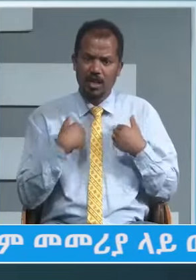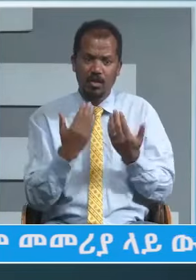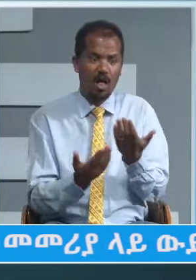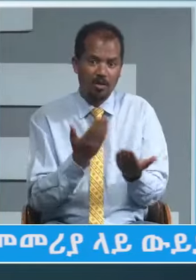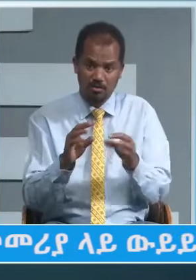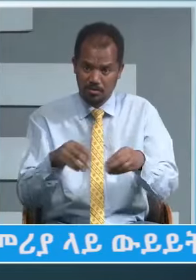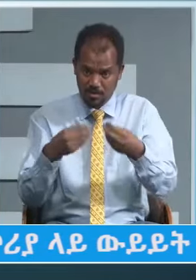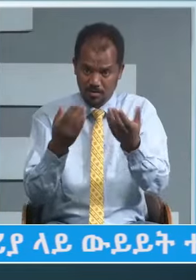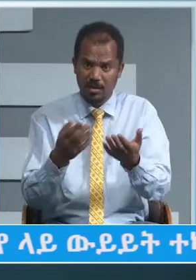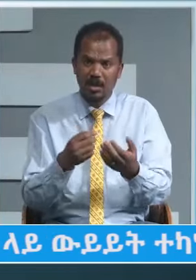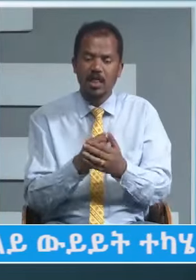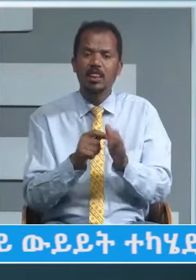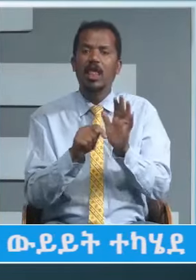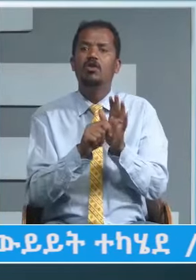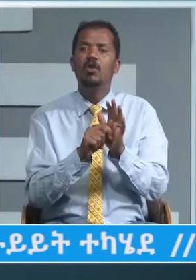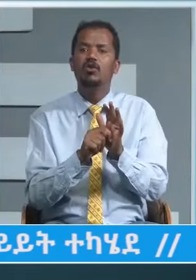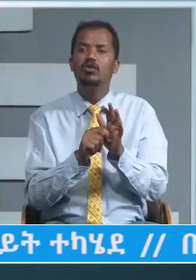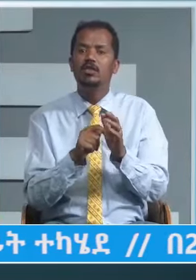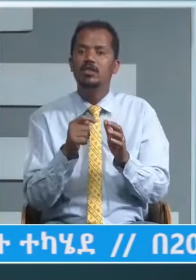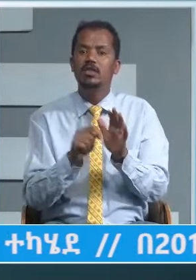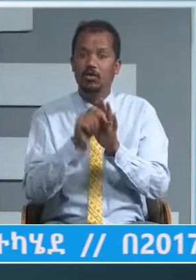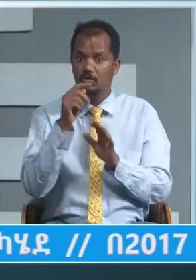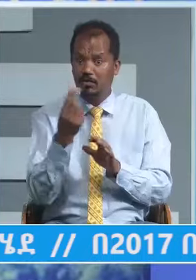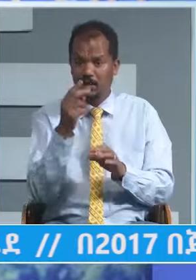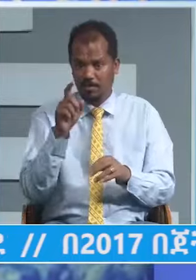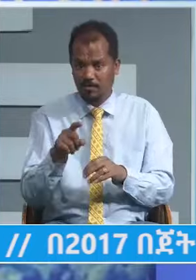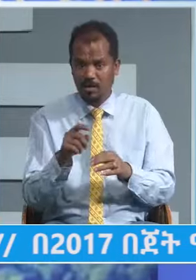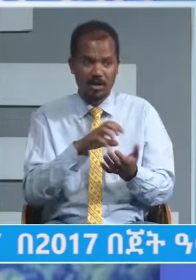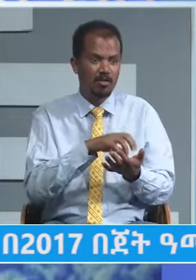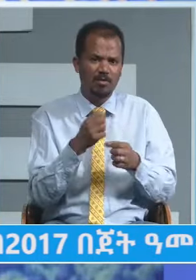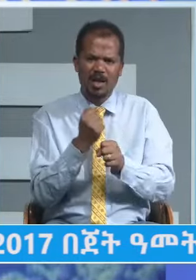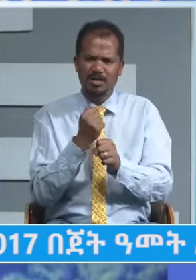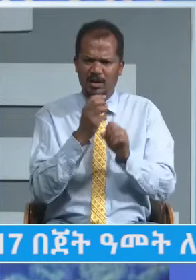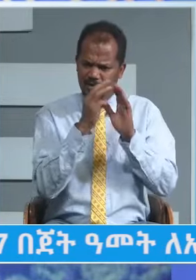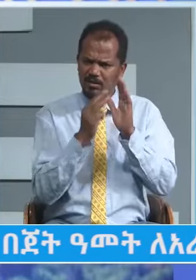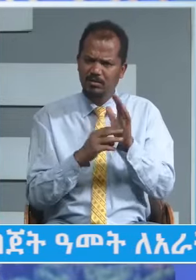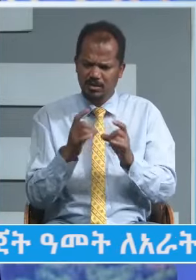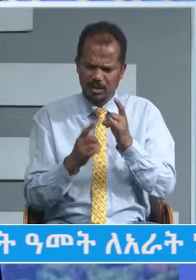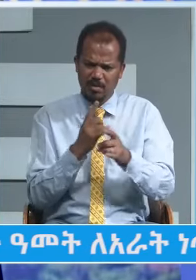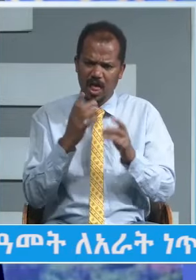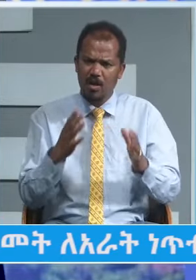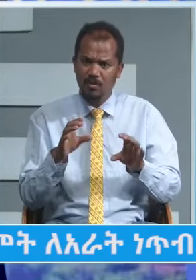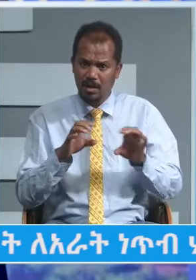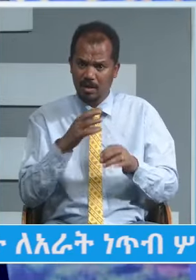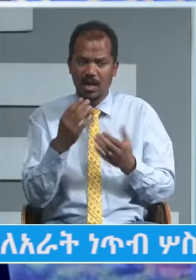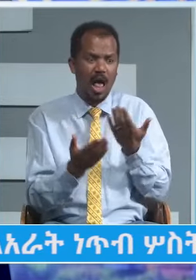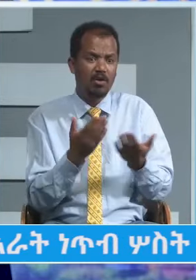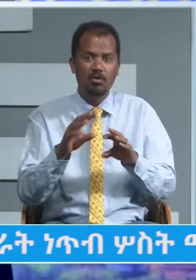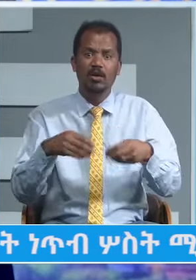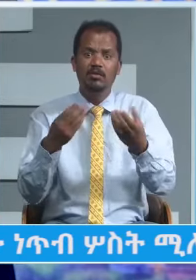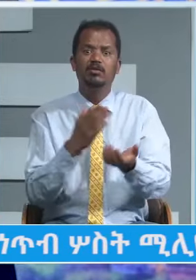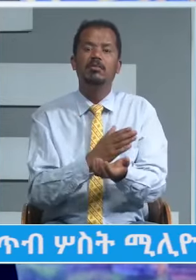ግልጽነት ያለው አገልግሎት ለመስጠት ቴክኖሎጂ መጠቀም ያስፈልጋል ብለዋል። ከተሞች የአሰራር ስርዓታቸውን ማዘመንና